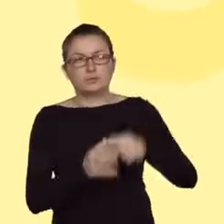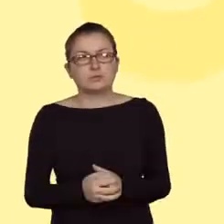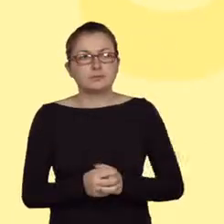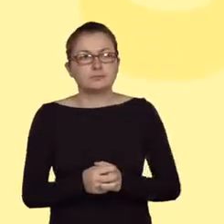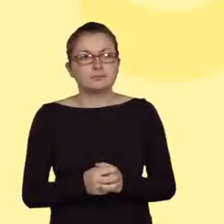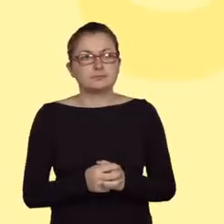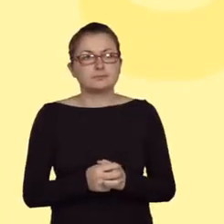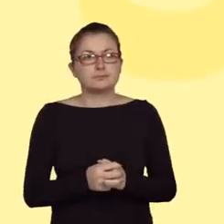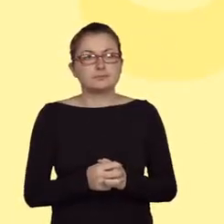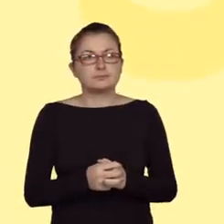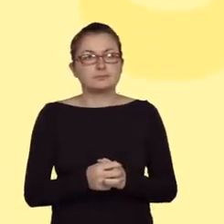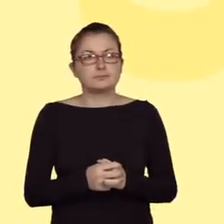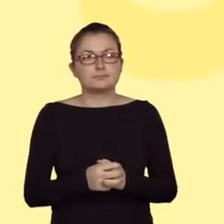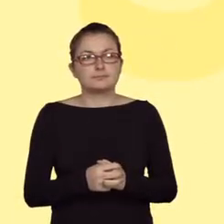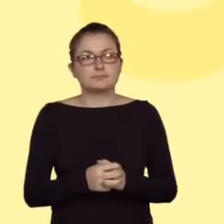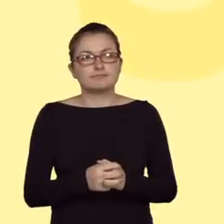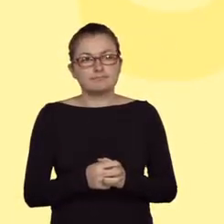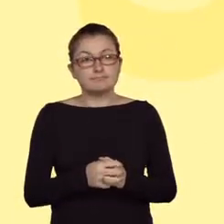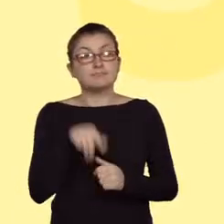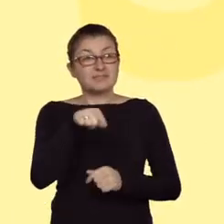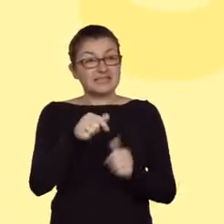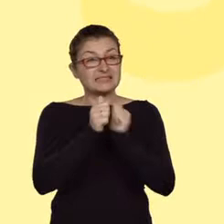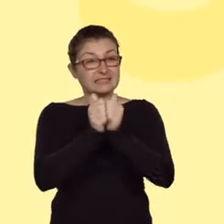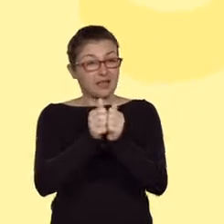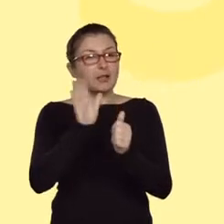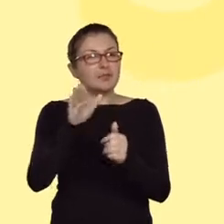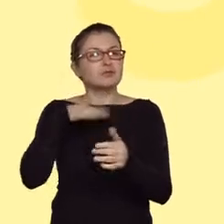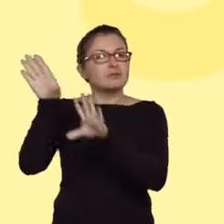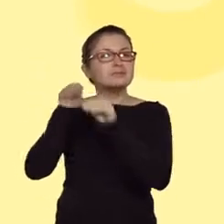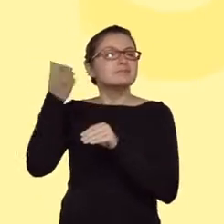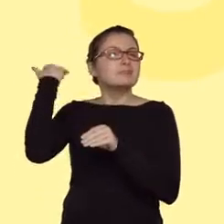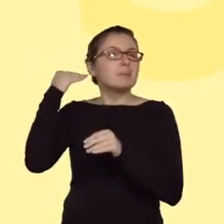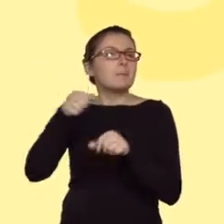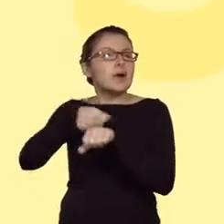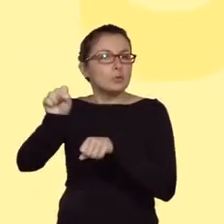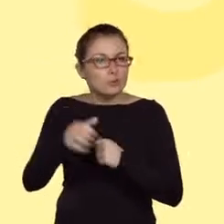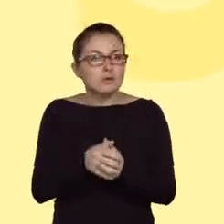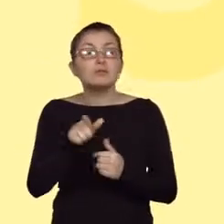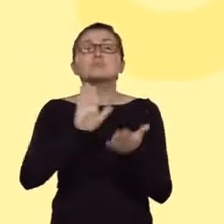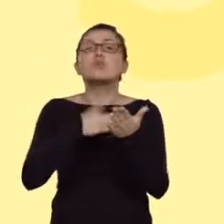matury majowej z 2015 roku. Większość przykładów pochodzi z prac maturzystów.